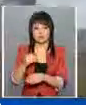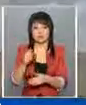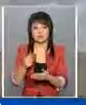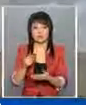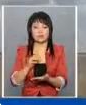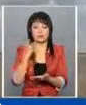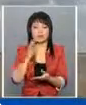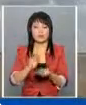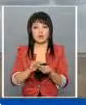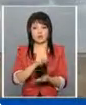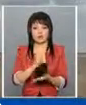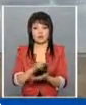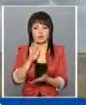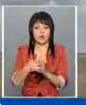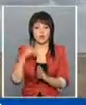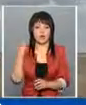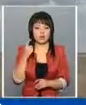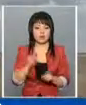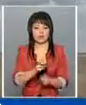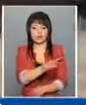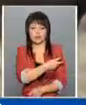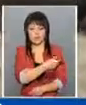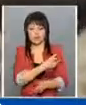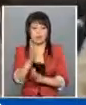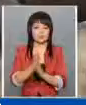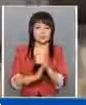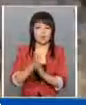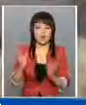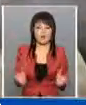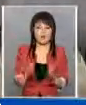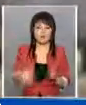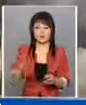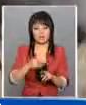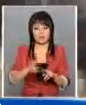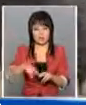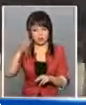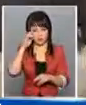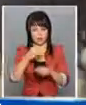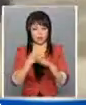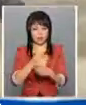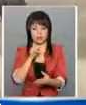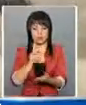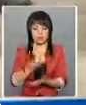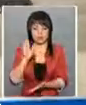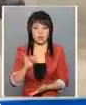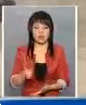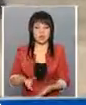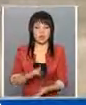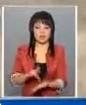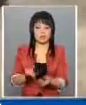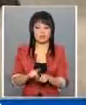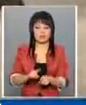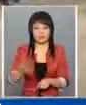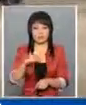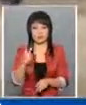бермек. Шаруа қожалықтарының өз күші жетпейтін ветеринария, өсімдік қорғау шаруаларына мемлекет жәрдемдеседі. Ал оралдық шаруалар екінші